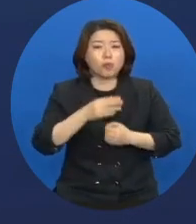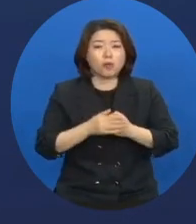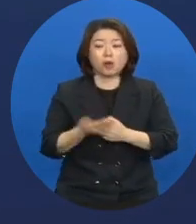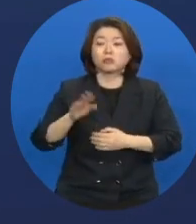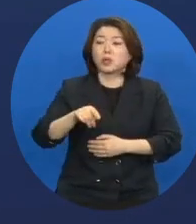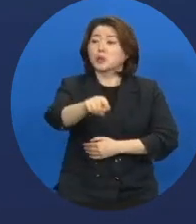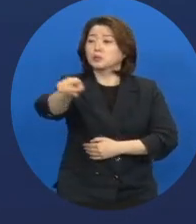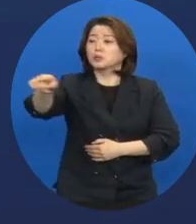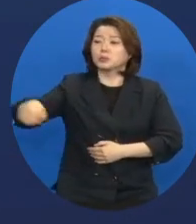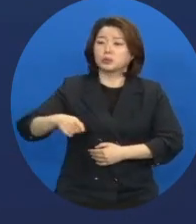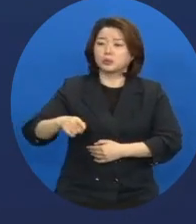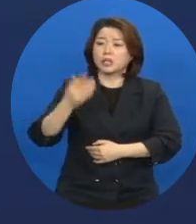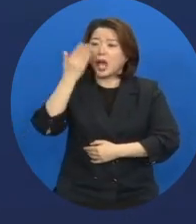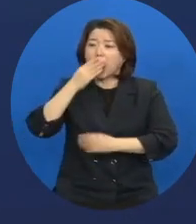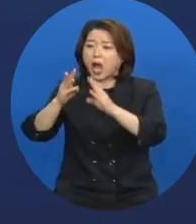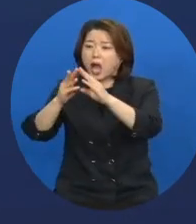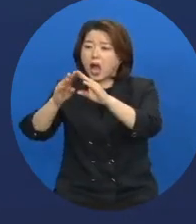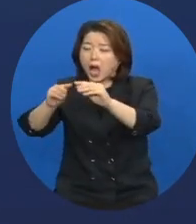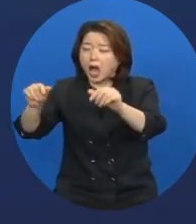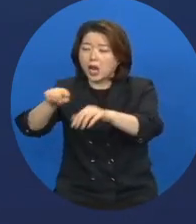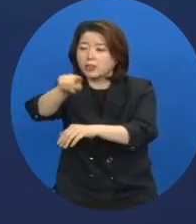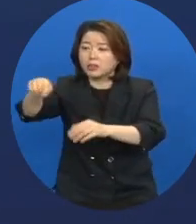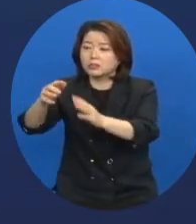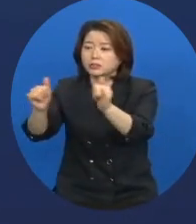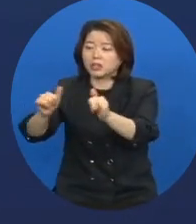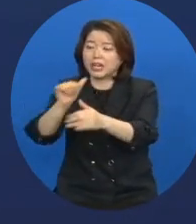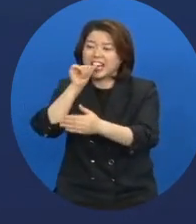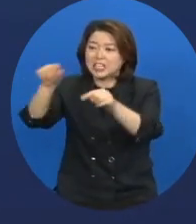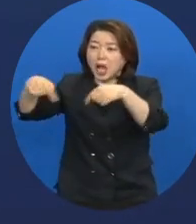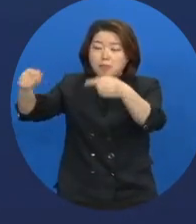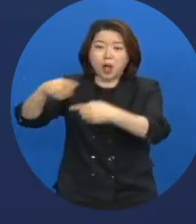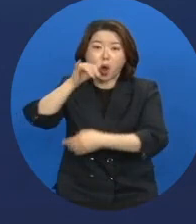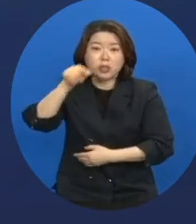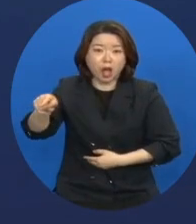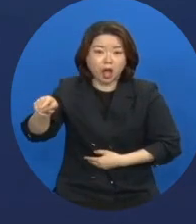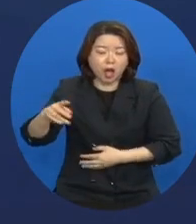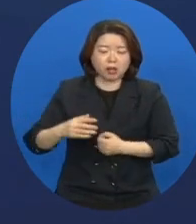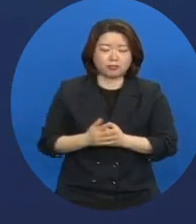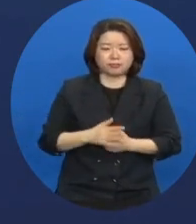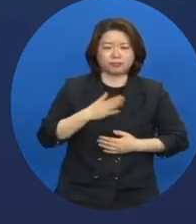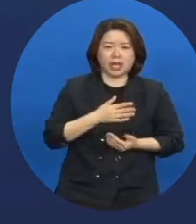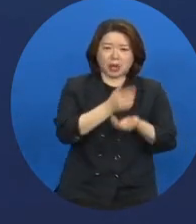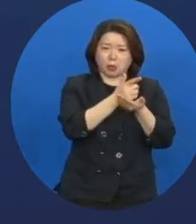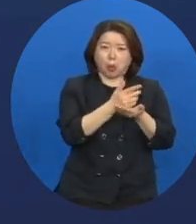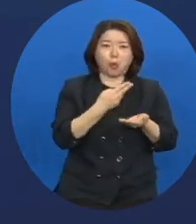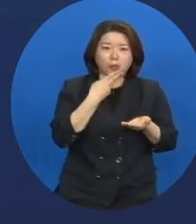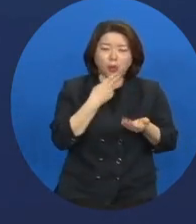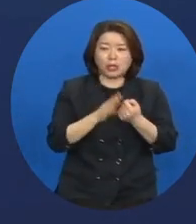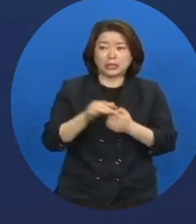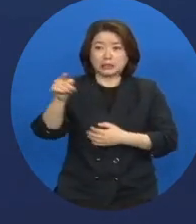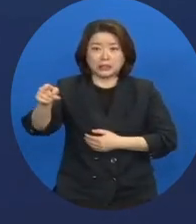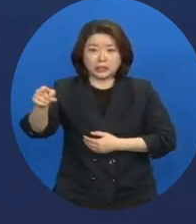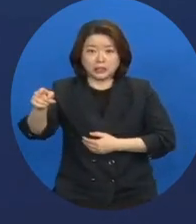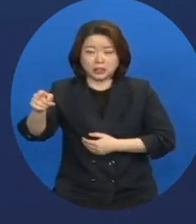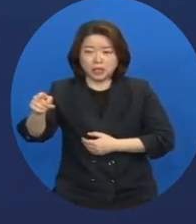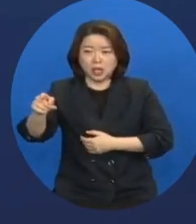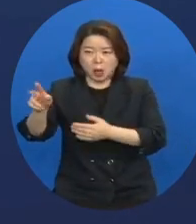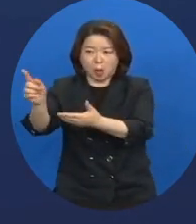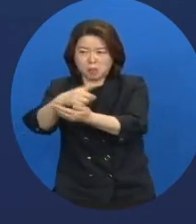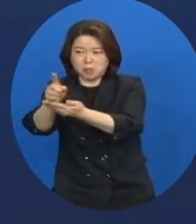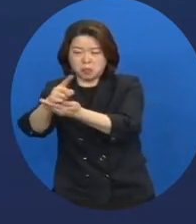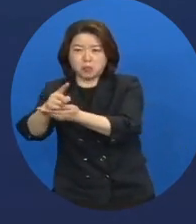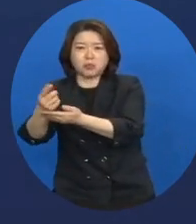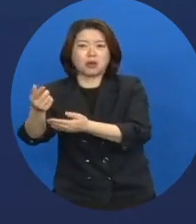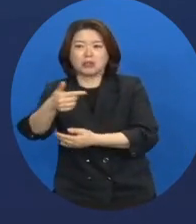가나안 족속에게는 철병거가 있다는 겁니다. 자, 나에게는 소총도 없는데 저쪽에는 탱크가